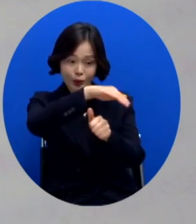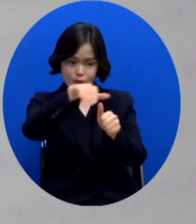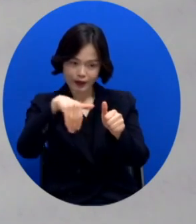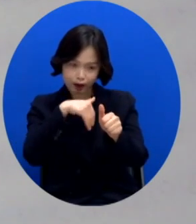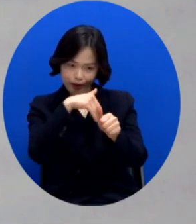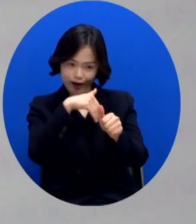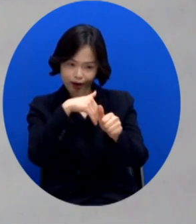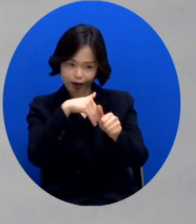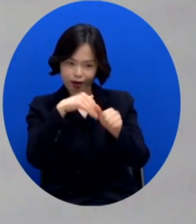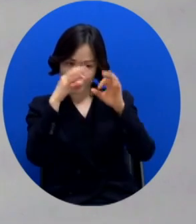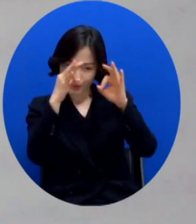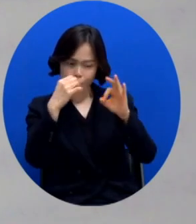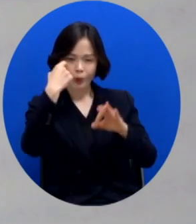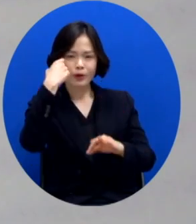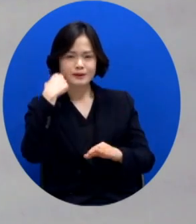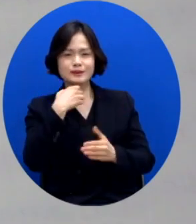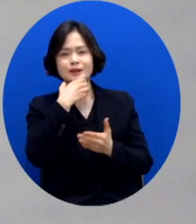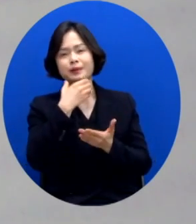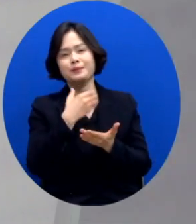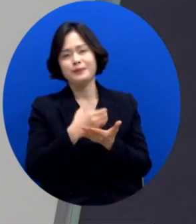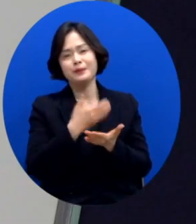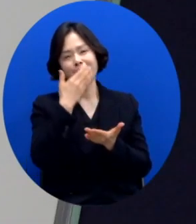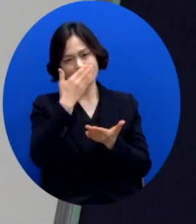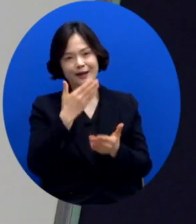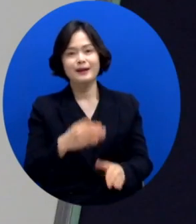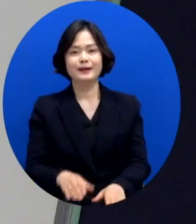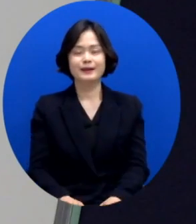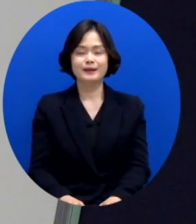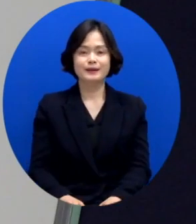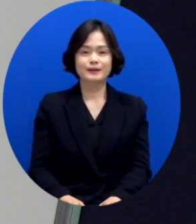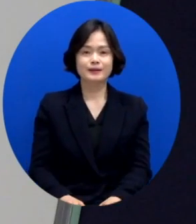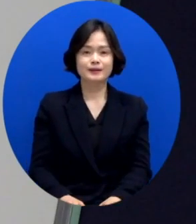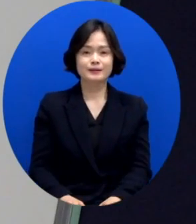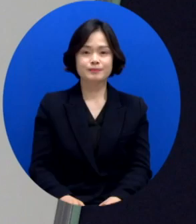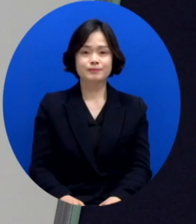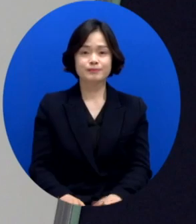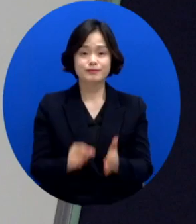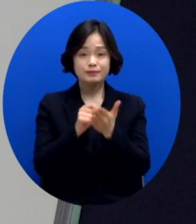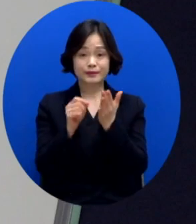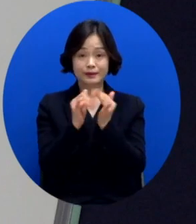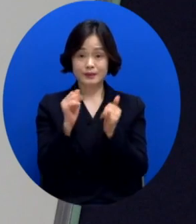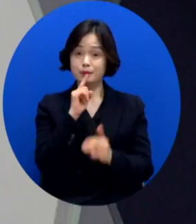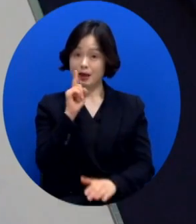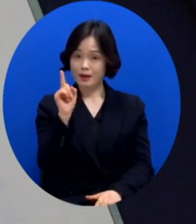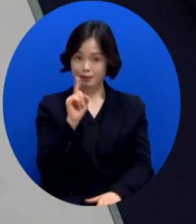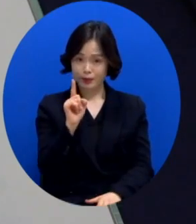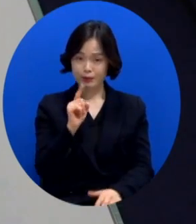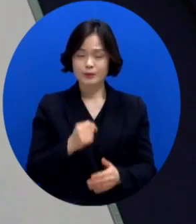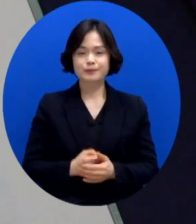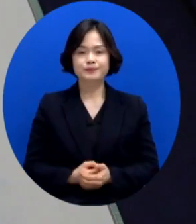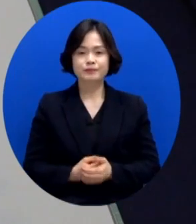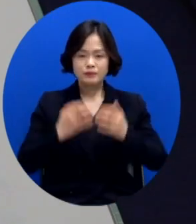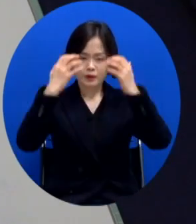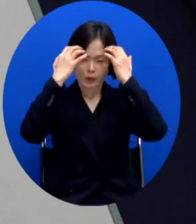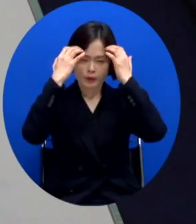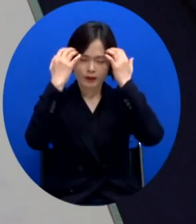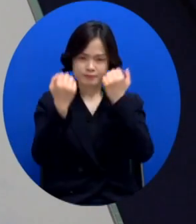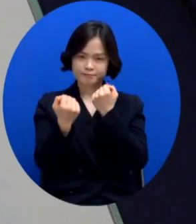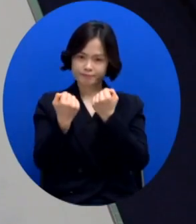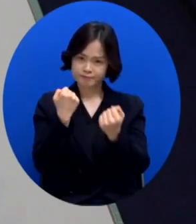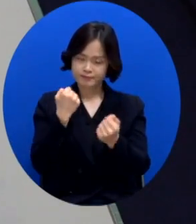생생하고 감동적인 이야기들을 접할 수 있습니다. 저자는 고난과 박해 속에서도 하나님을 찾는 이들의 삶을